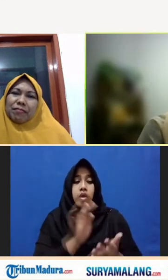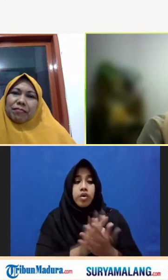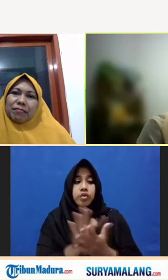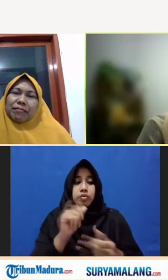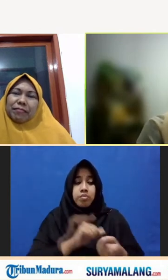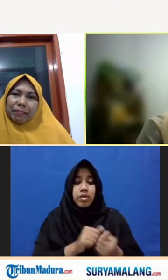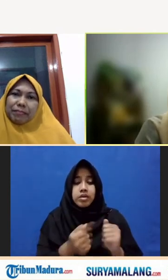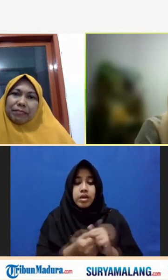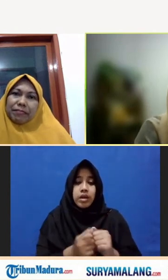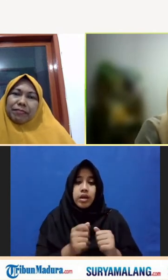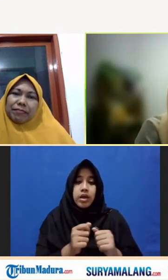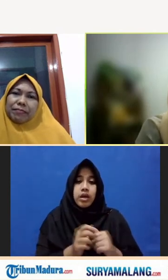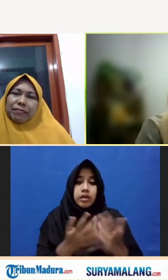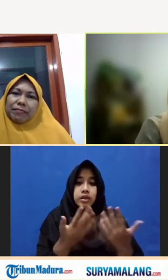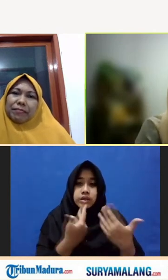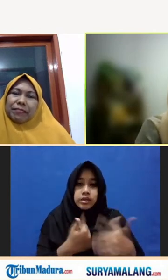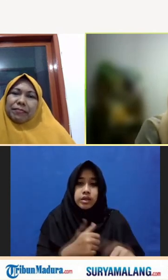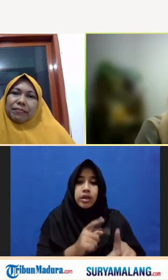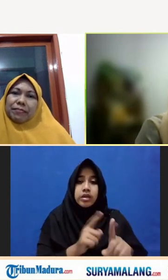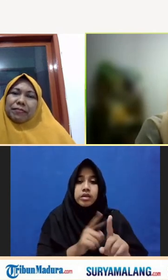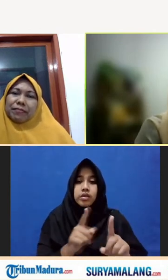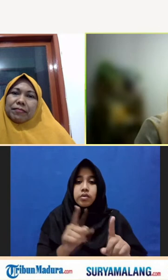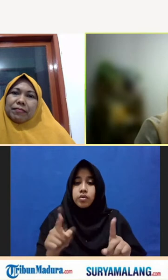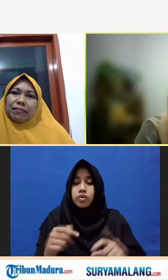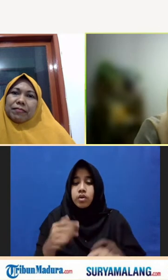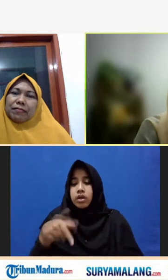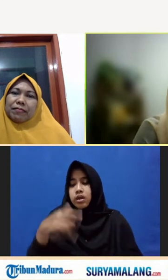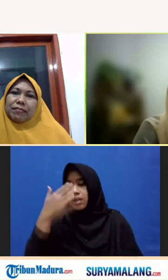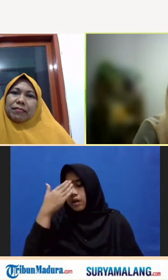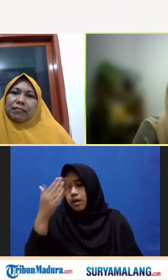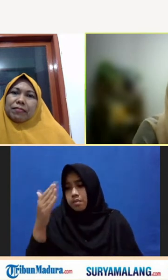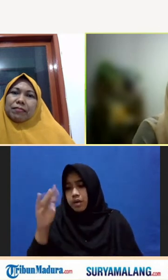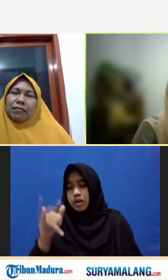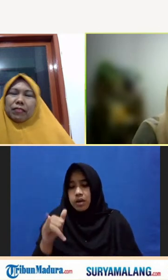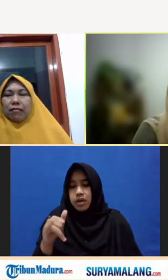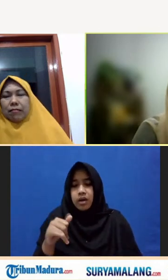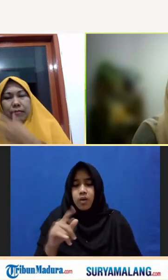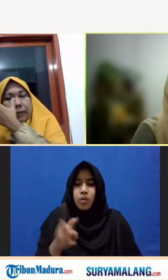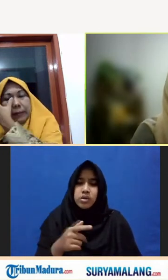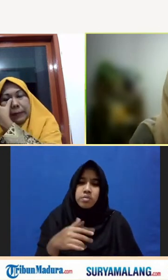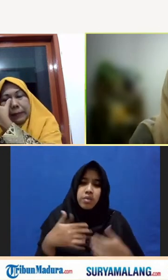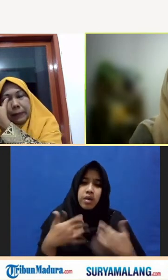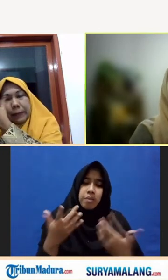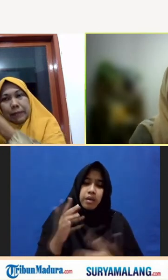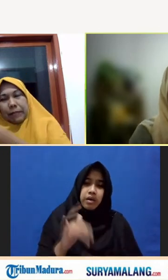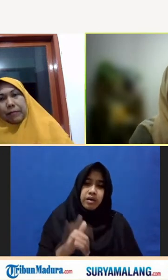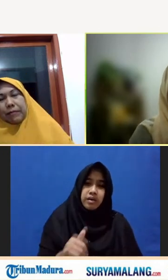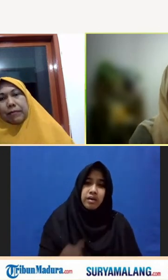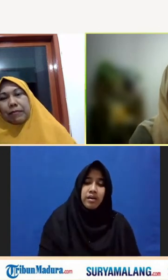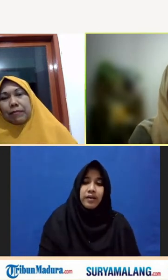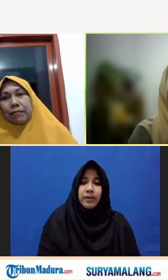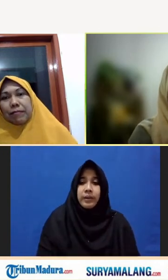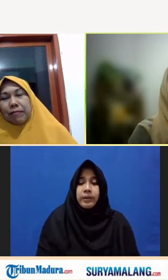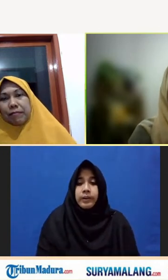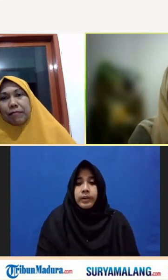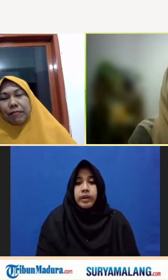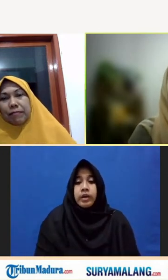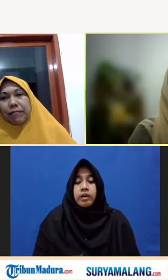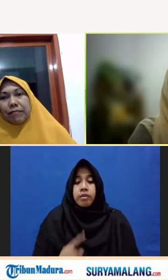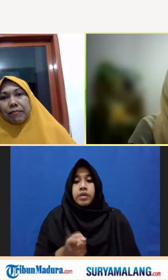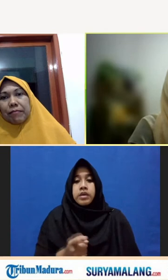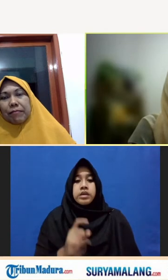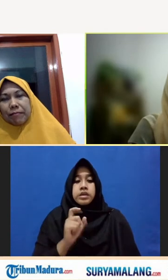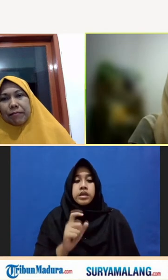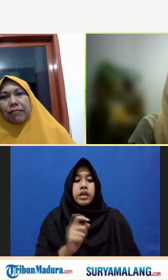dikulik. Ini kenapa ya? Mesti ngapain ya? Dan apa ya? Ya, tentu saja penanganannya tergantung masalahnya